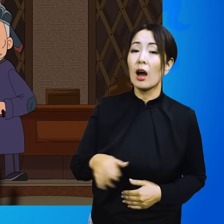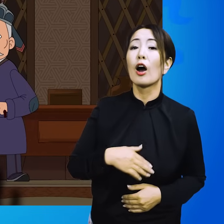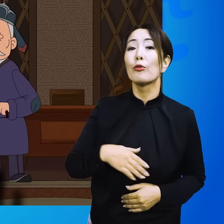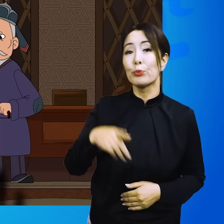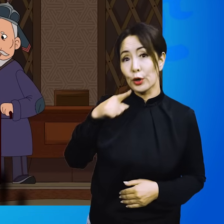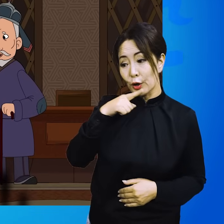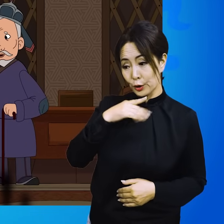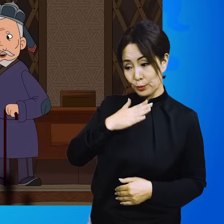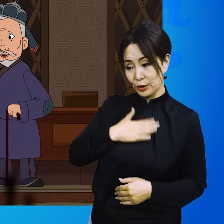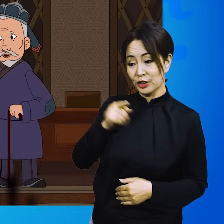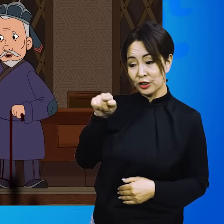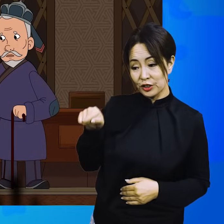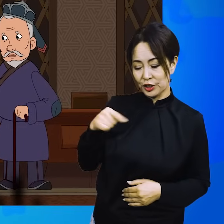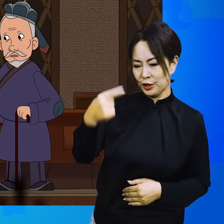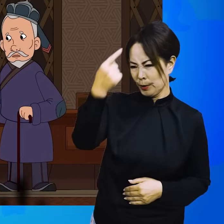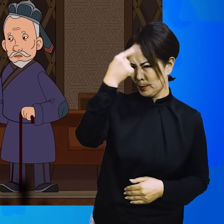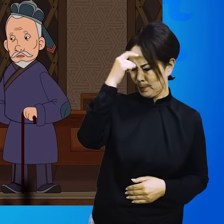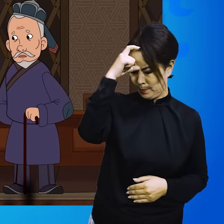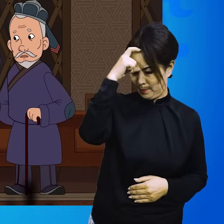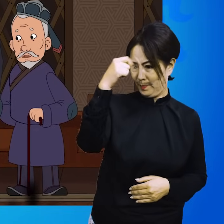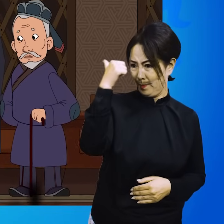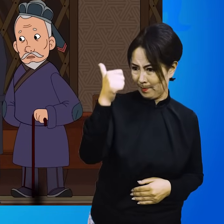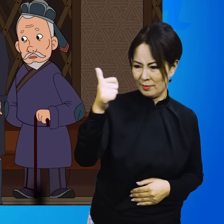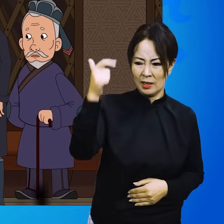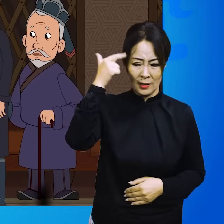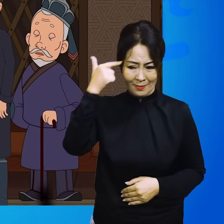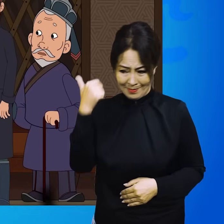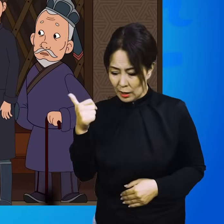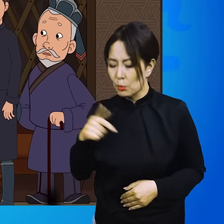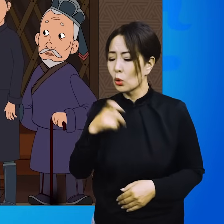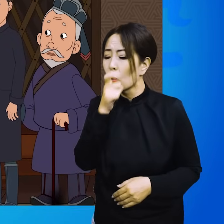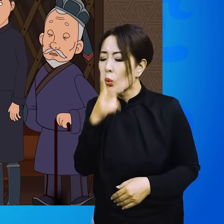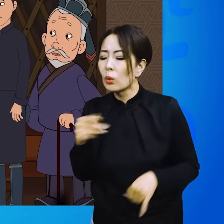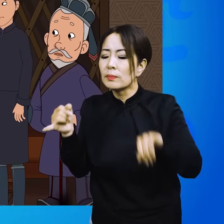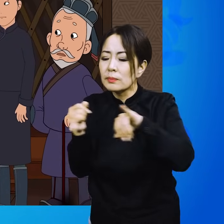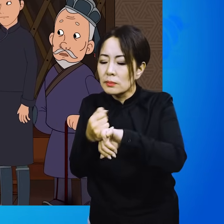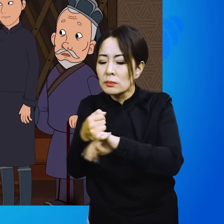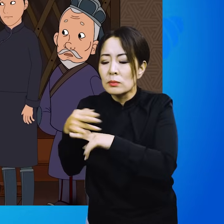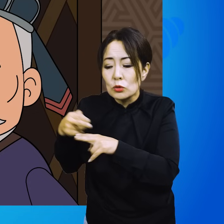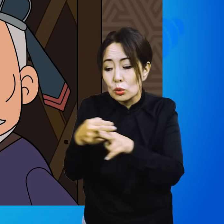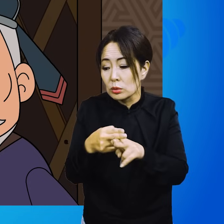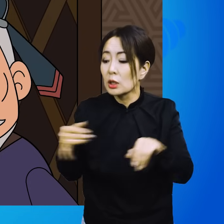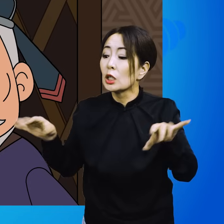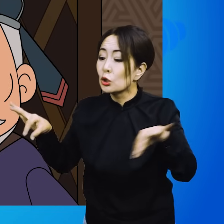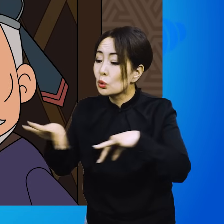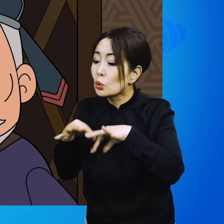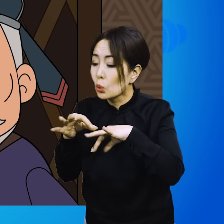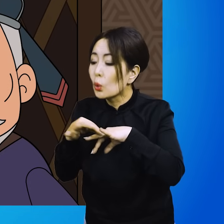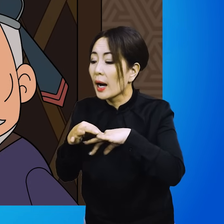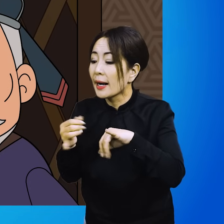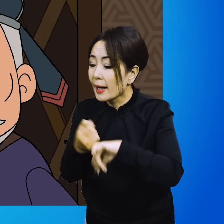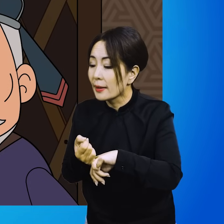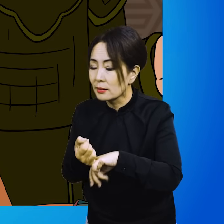За, охин минь чи цэцэн мэрэгэн тул миний хүүг асран суу.